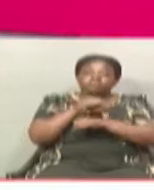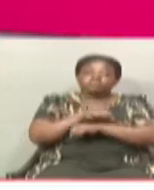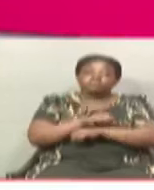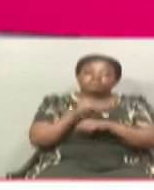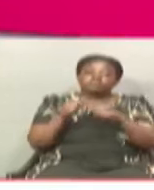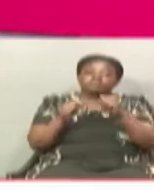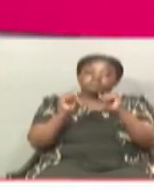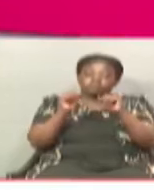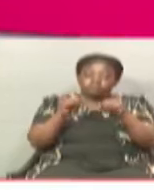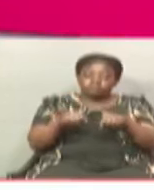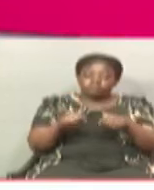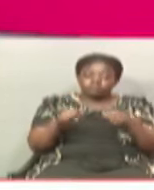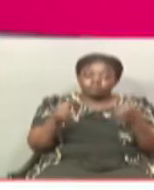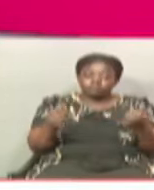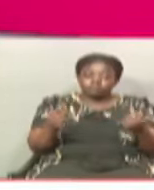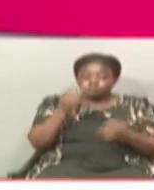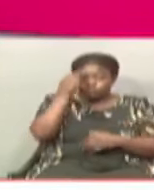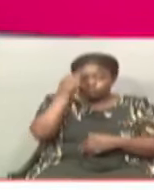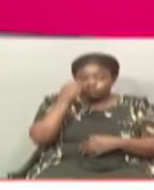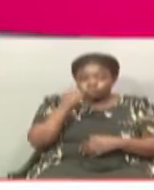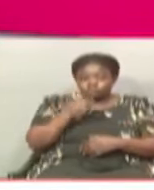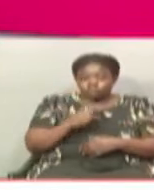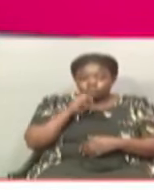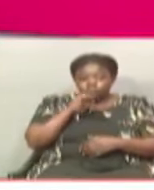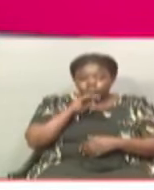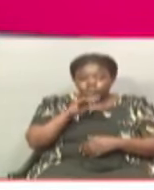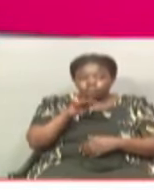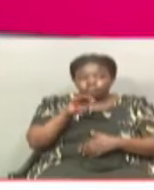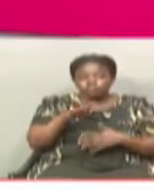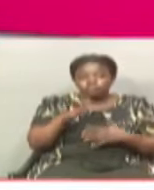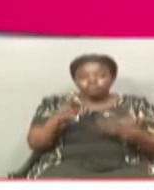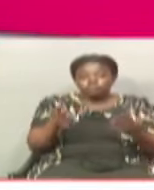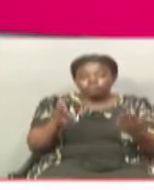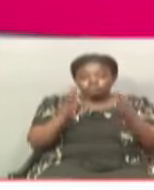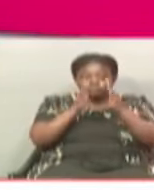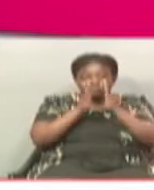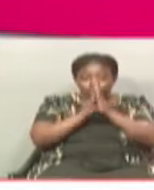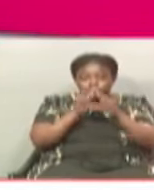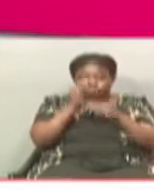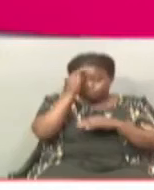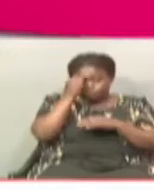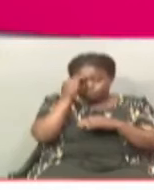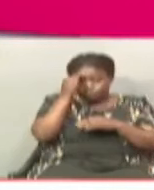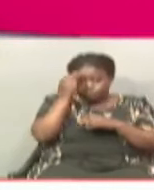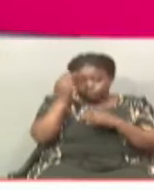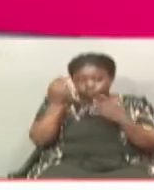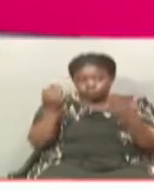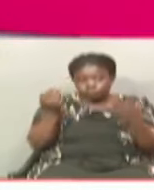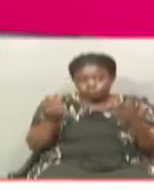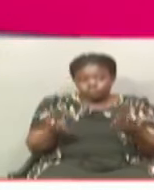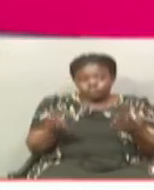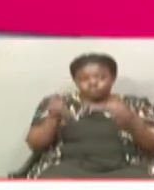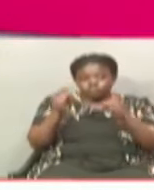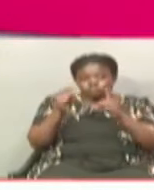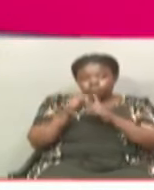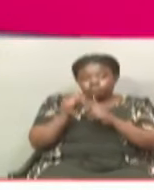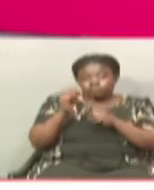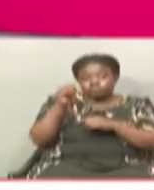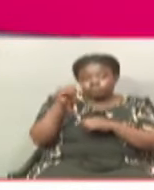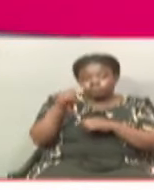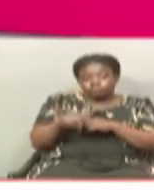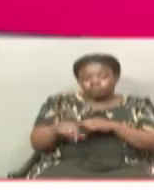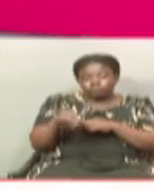agasaanidde ate agalimu eddiini. Okwogera bino abadde mu kusabira abayizi abayise ebigezo by'ekibiina eky'omusanvu